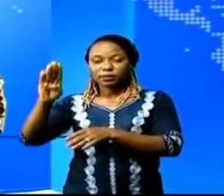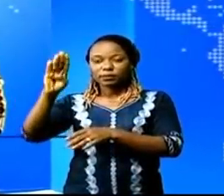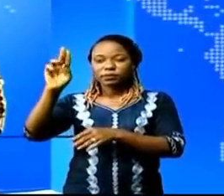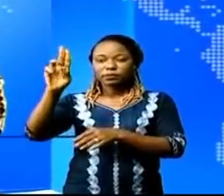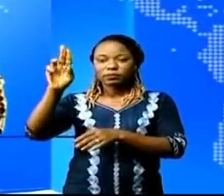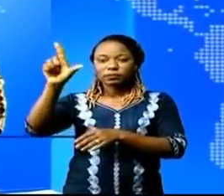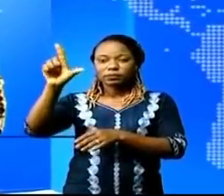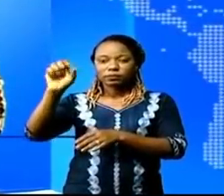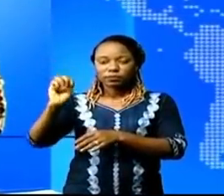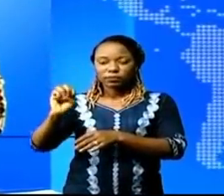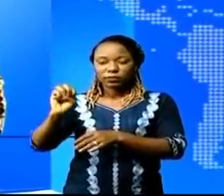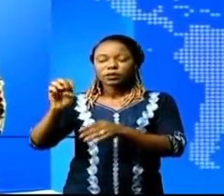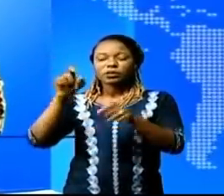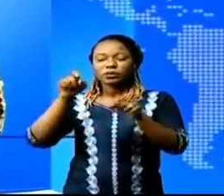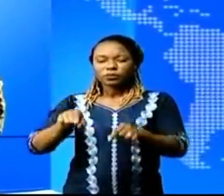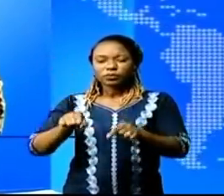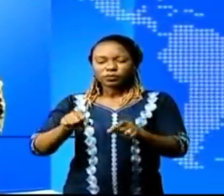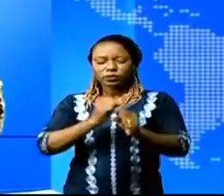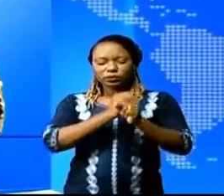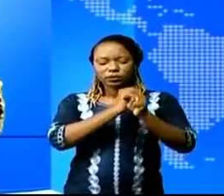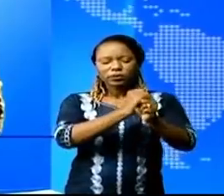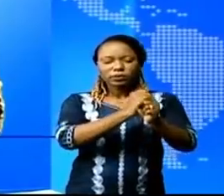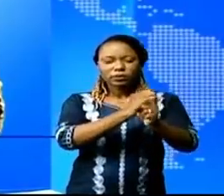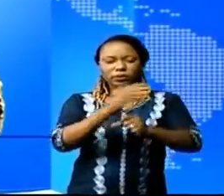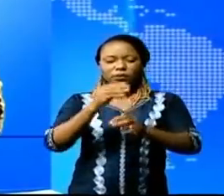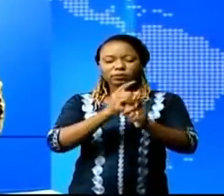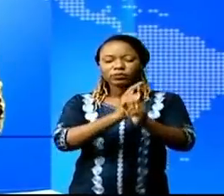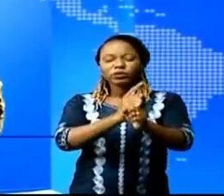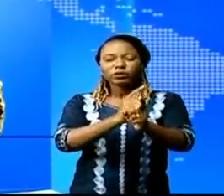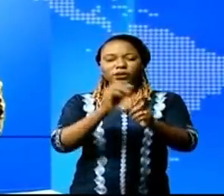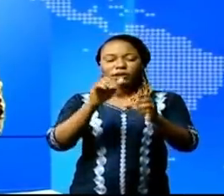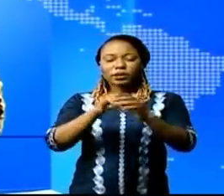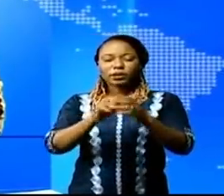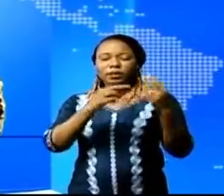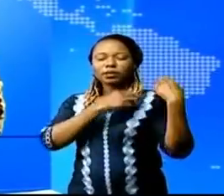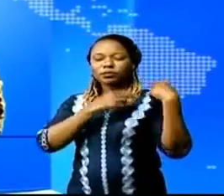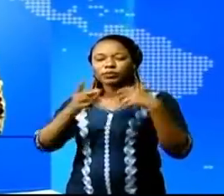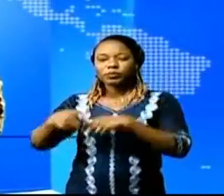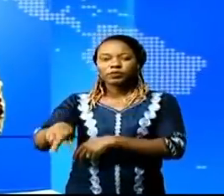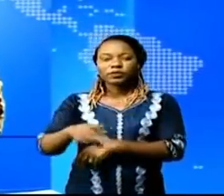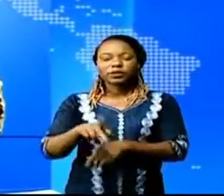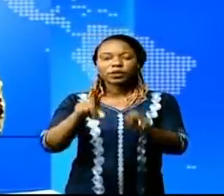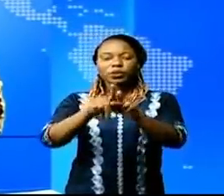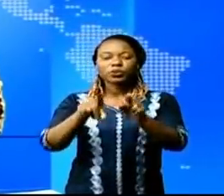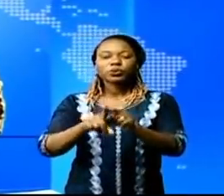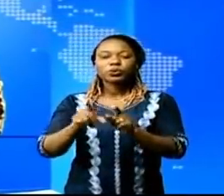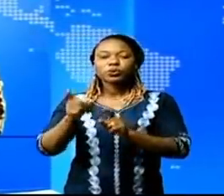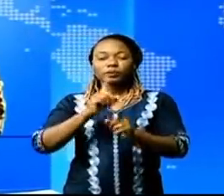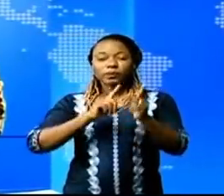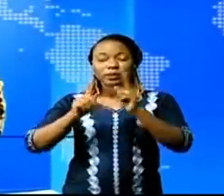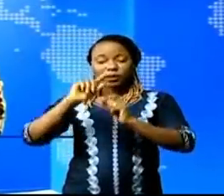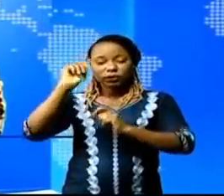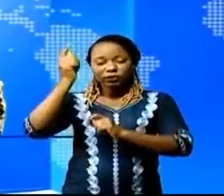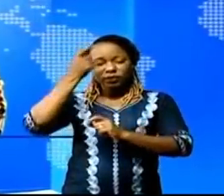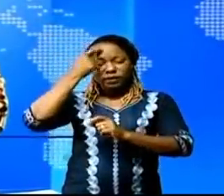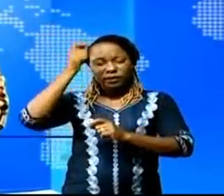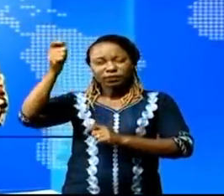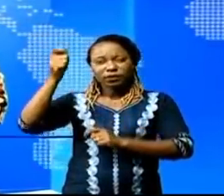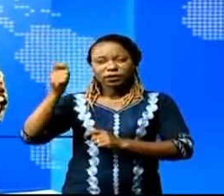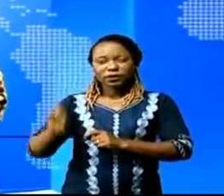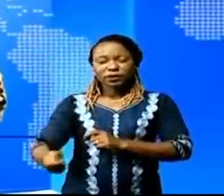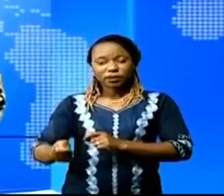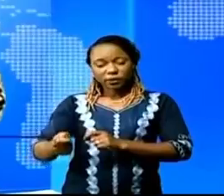seront sécurisés et protégés par l'autorité provinciale. C'est la confirmation du gouverneur militaire